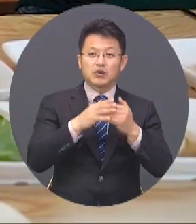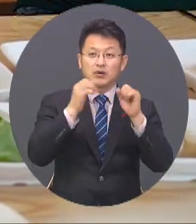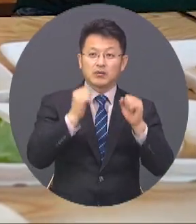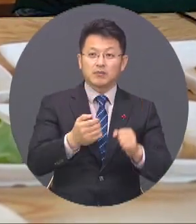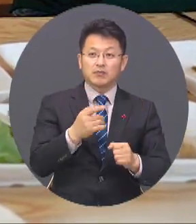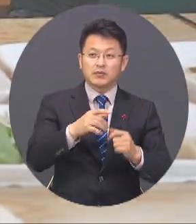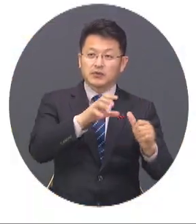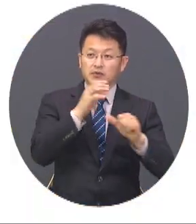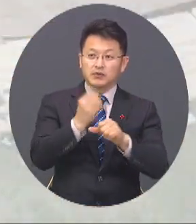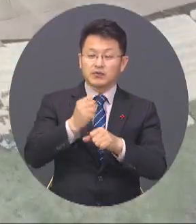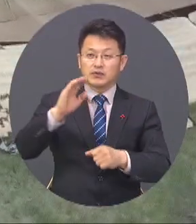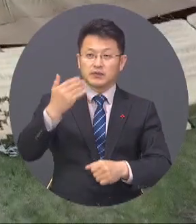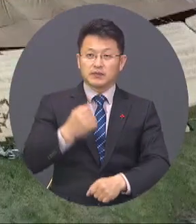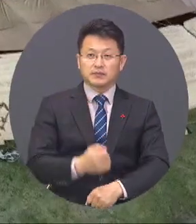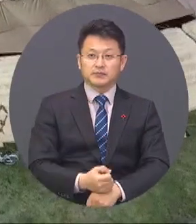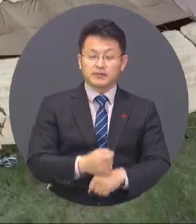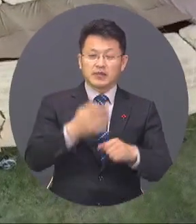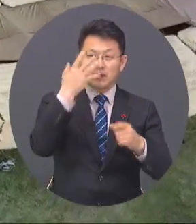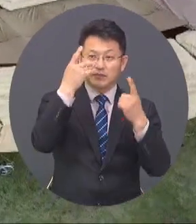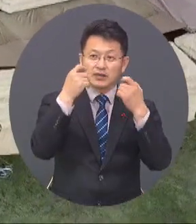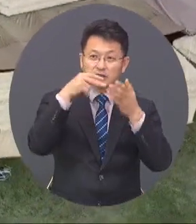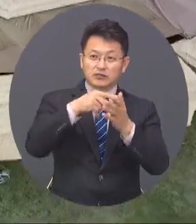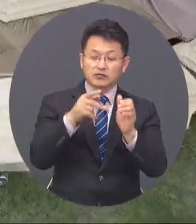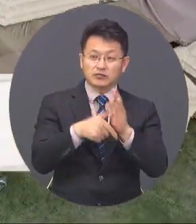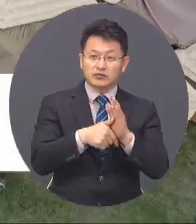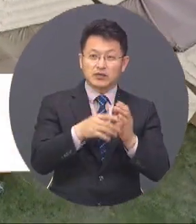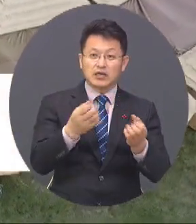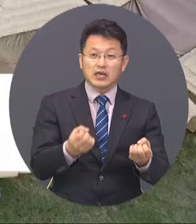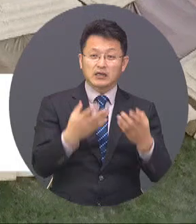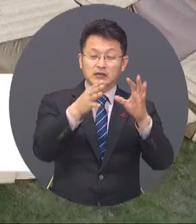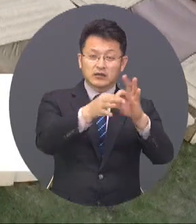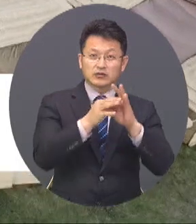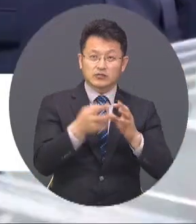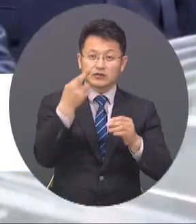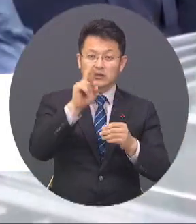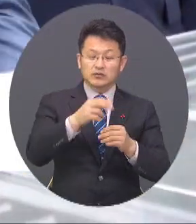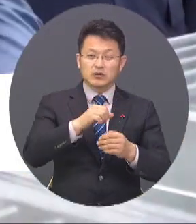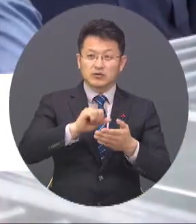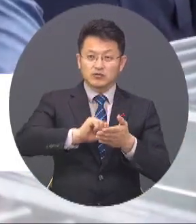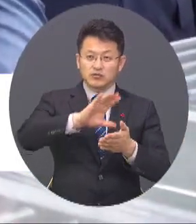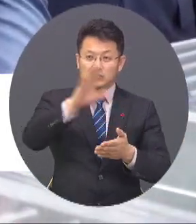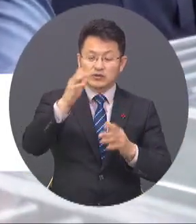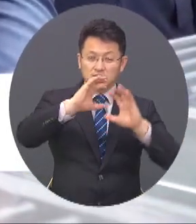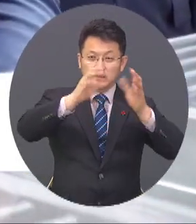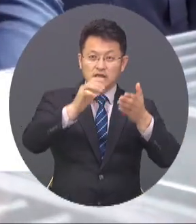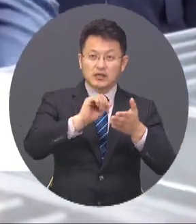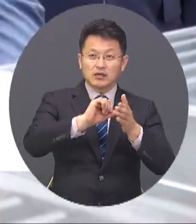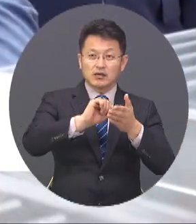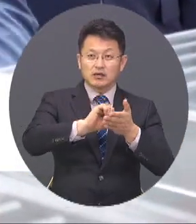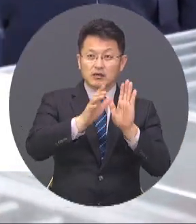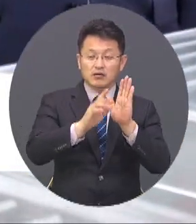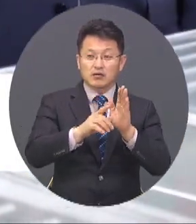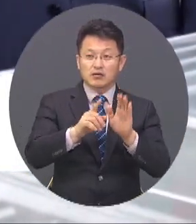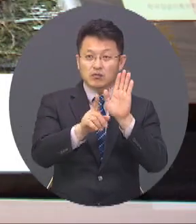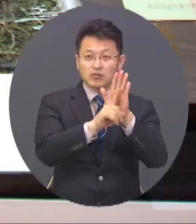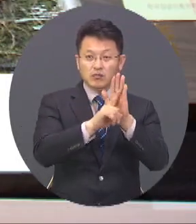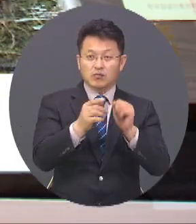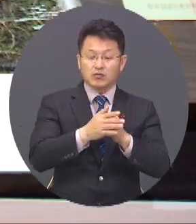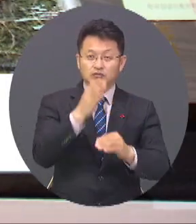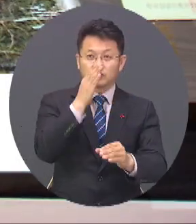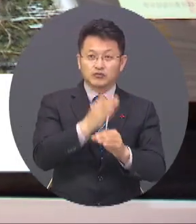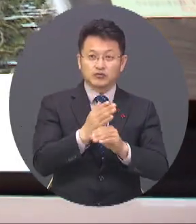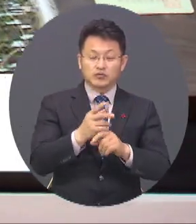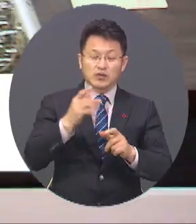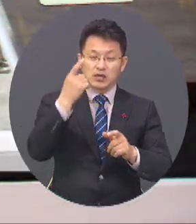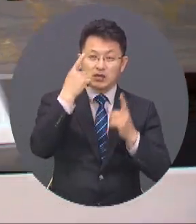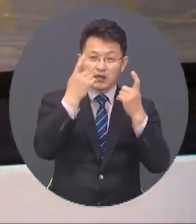이용됩니다 함양군 은 엑스포를 통해 산 삼 의 우수성을 전 세계에 알리고 황 놓아 산업 중심지로 함양에